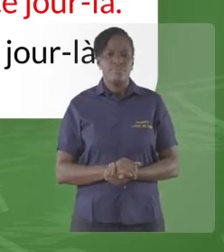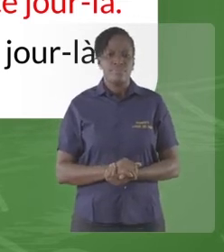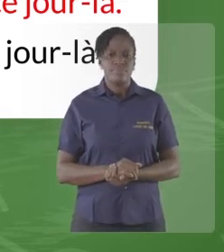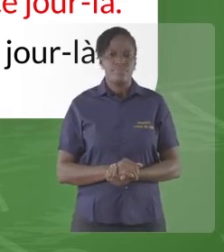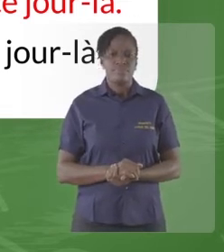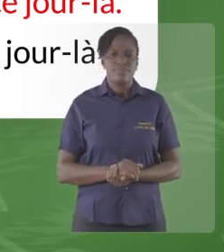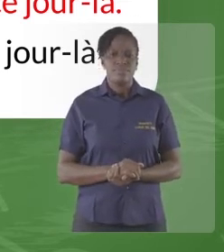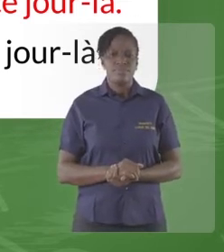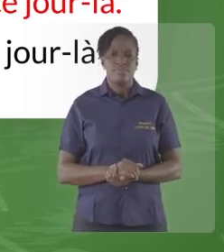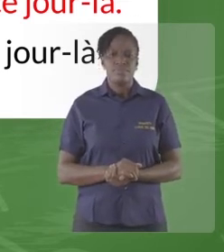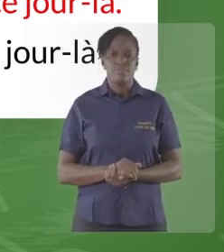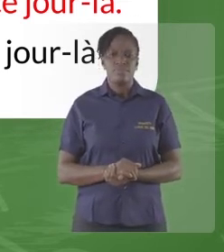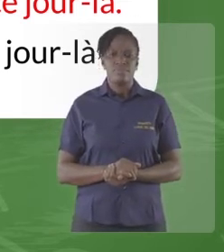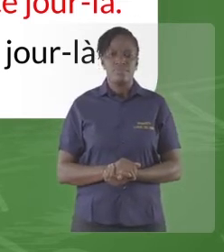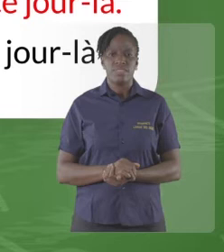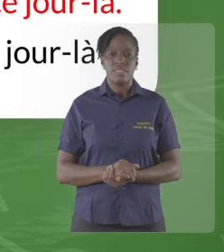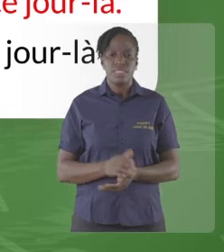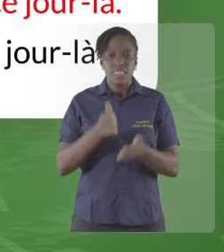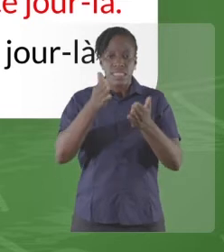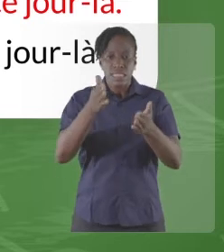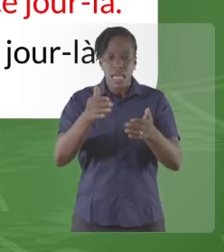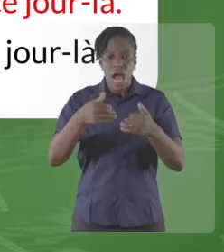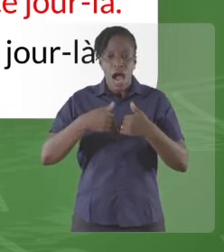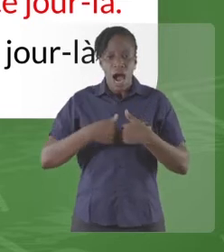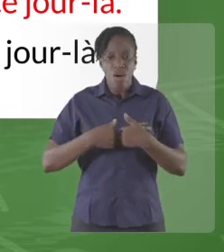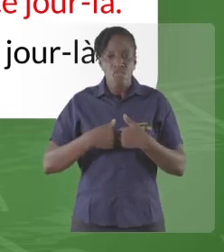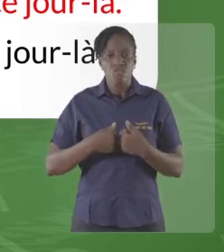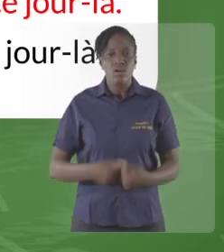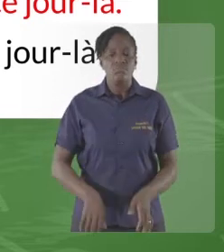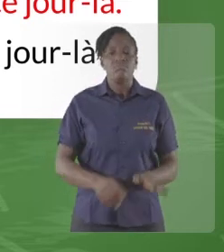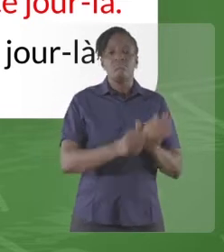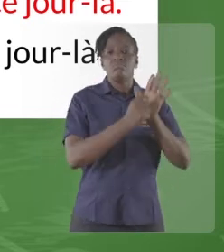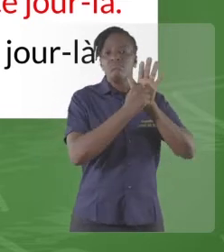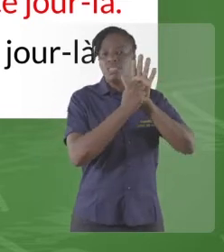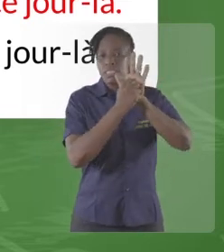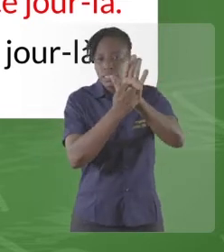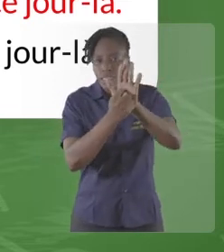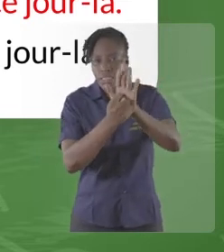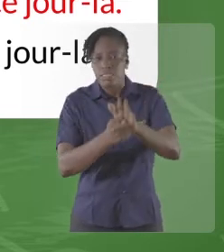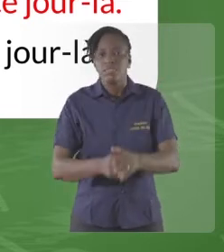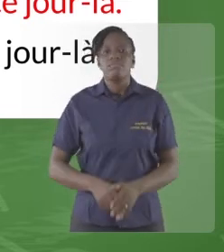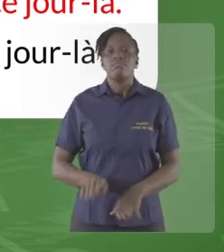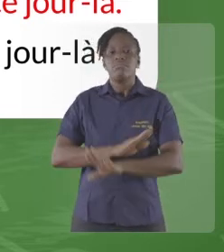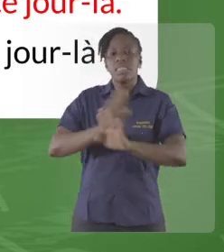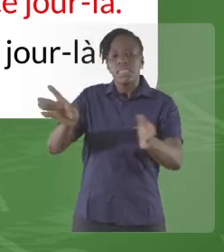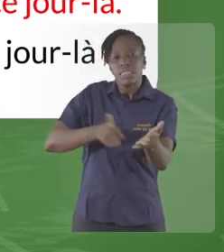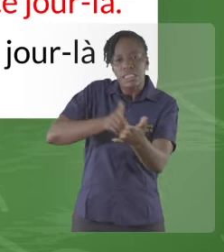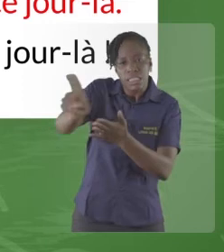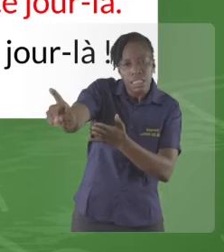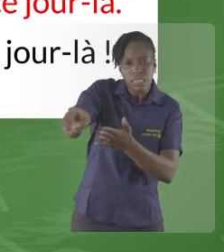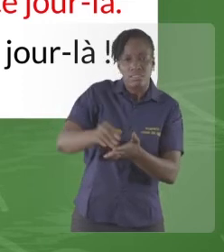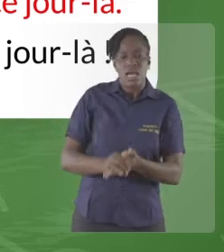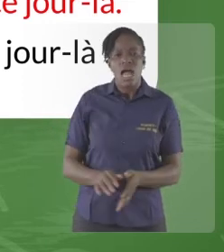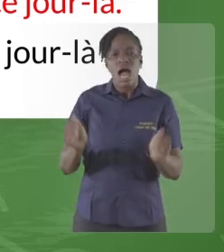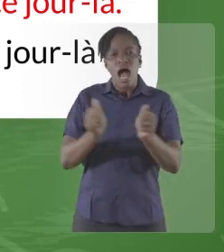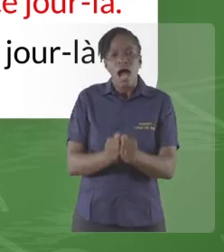Nous avons tout simplement un style indirect, avec une proposition subordonnée